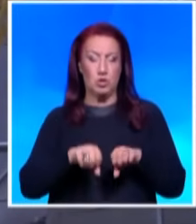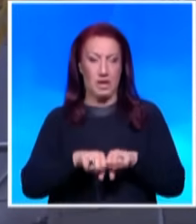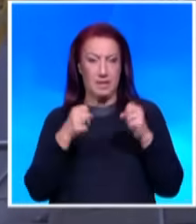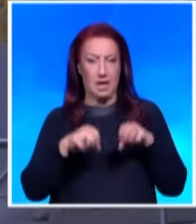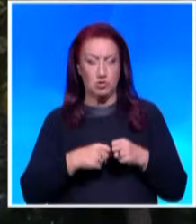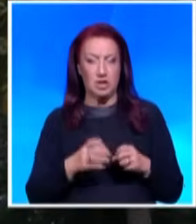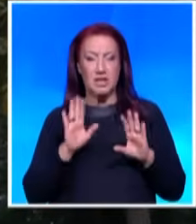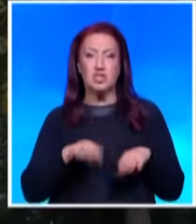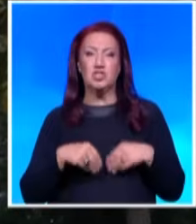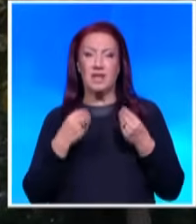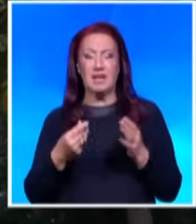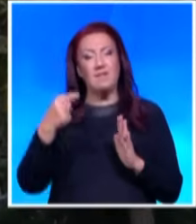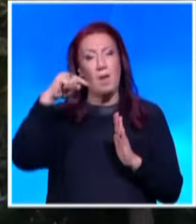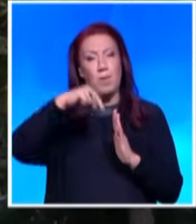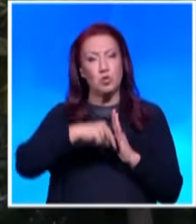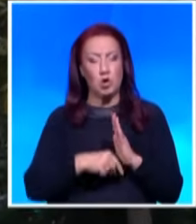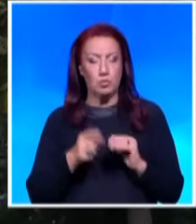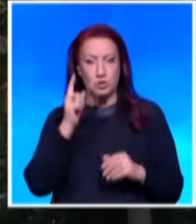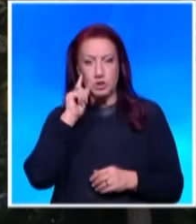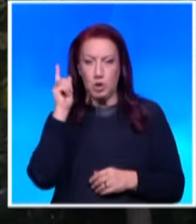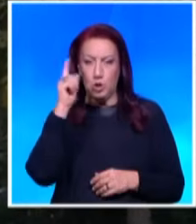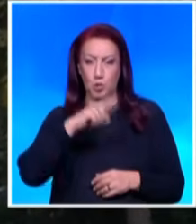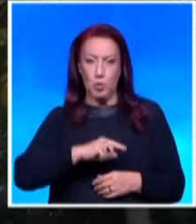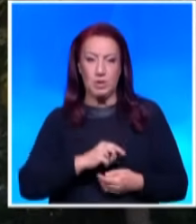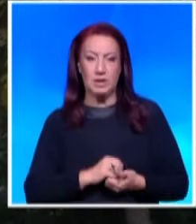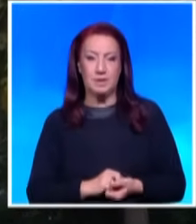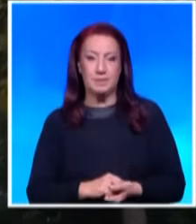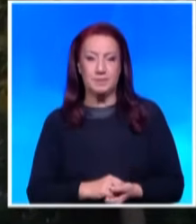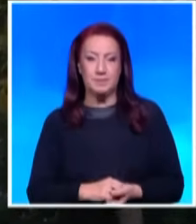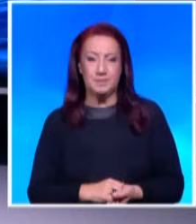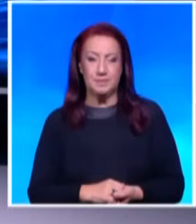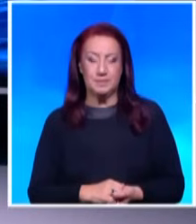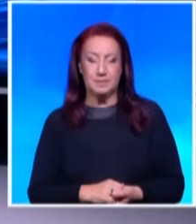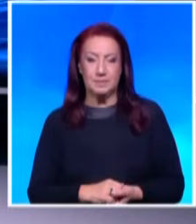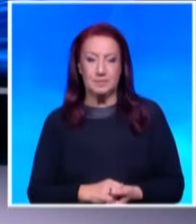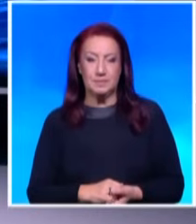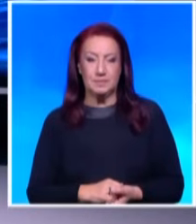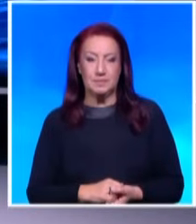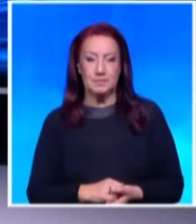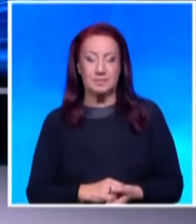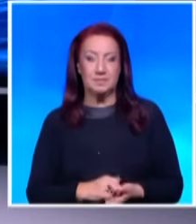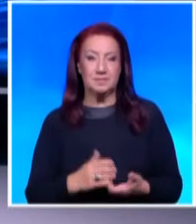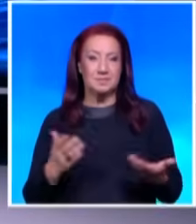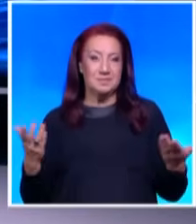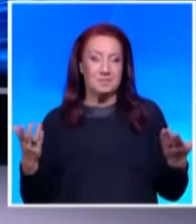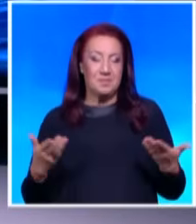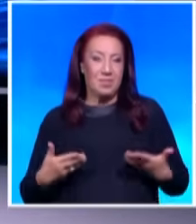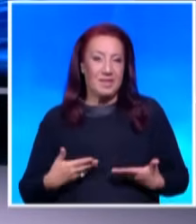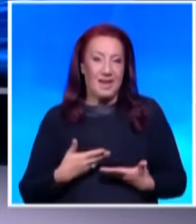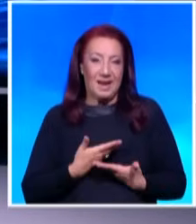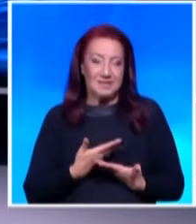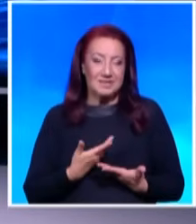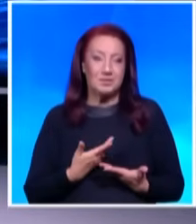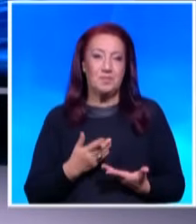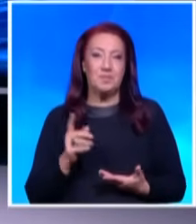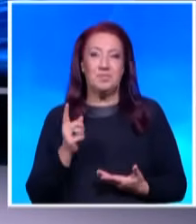даде подробности утре. За BTV новините от Видин, Рени Христова. Парадоксално или не, въпреки